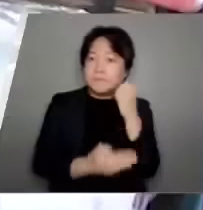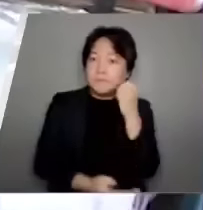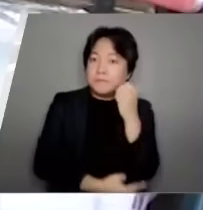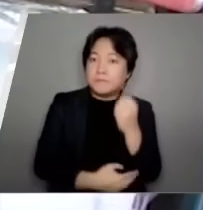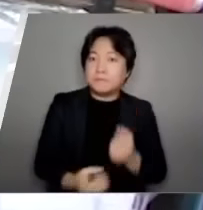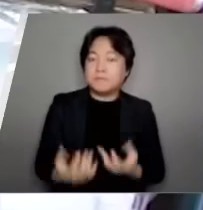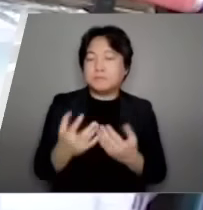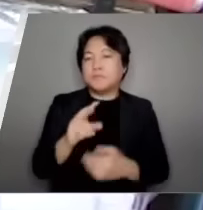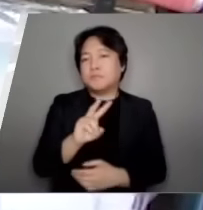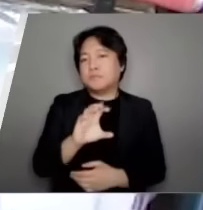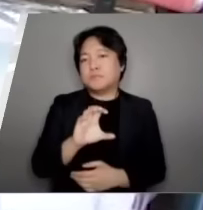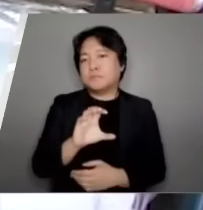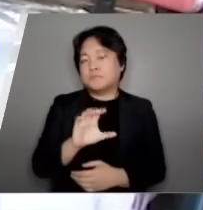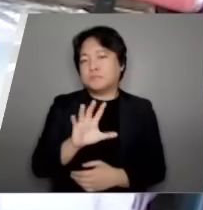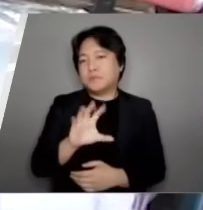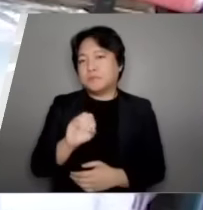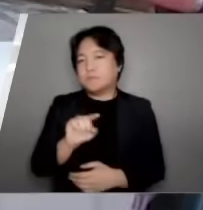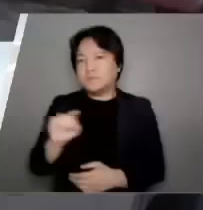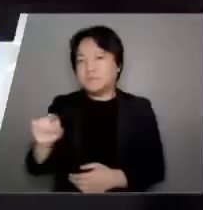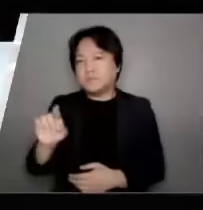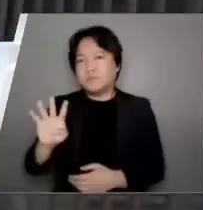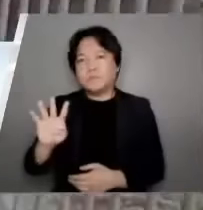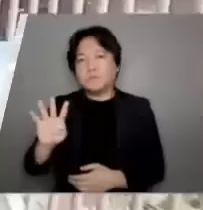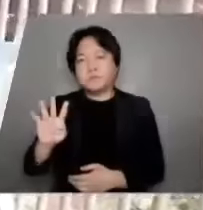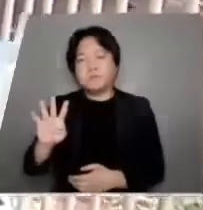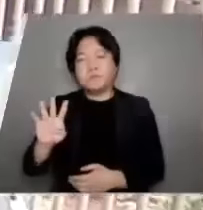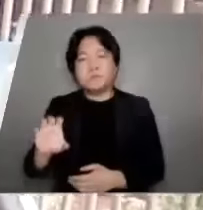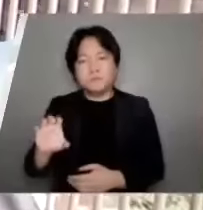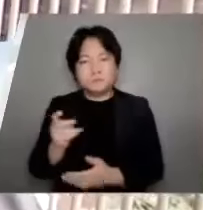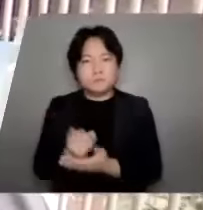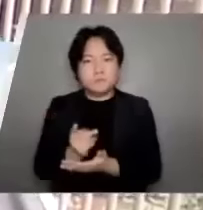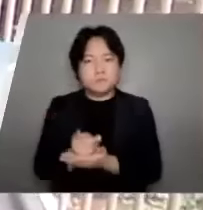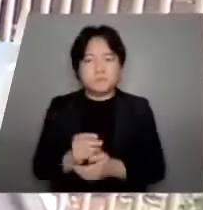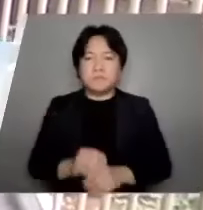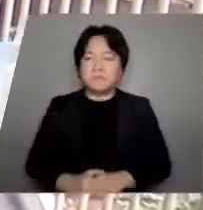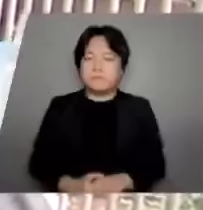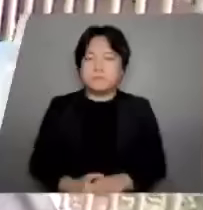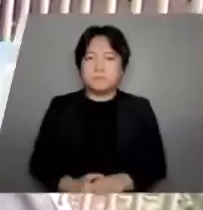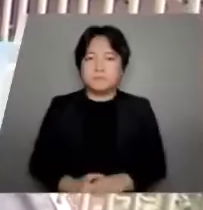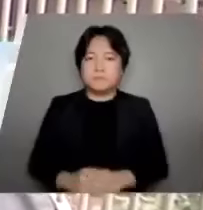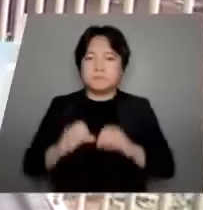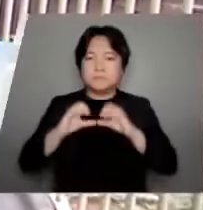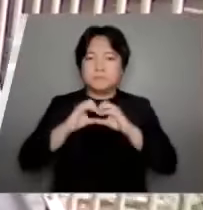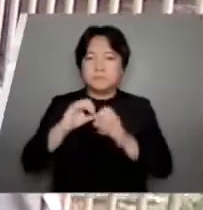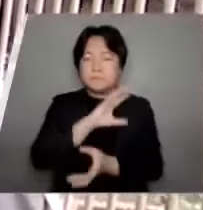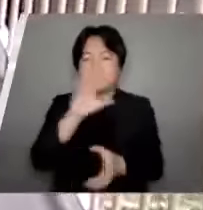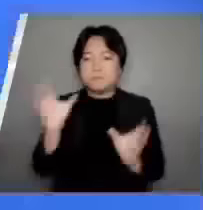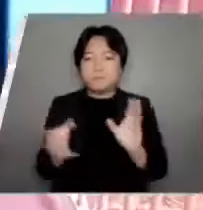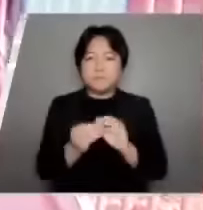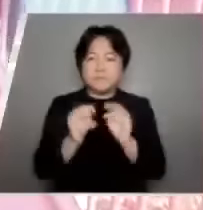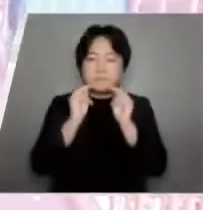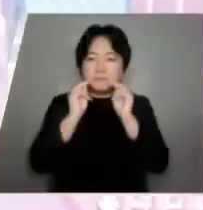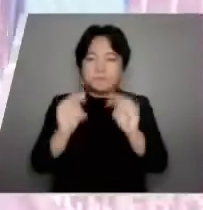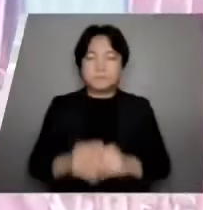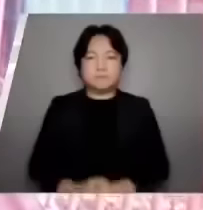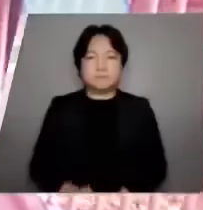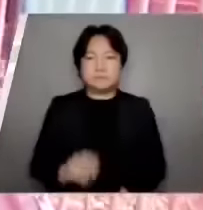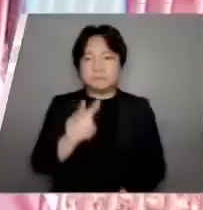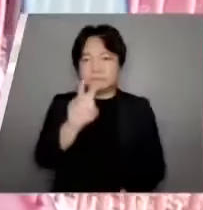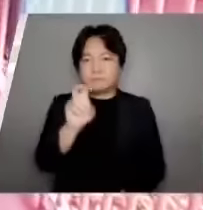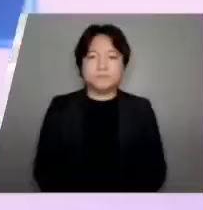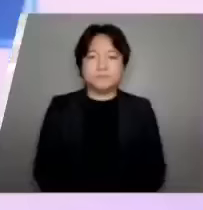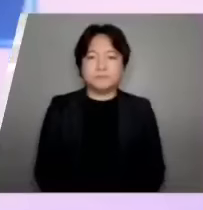250 to 400 pesos. Para sa GMA Integrated News, Oscar Oida ang inyong saksi!